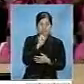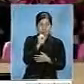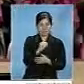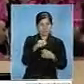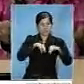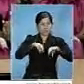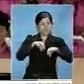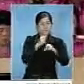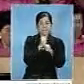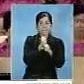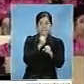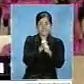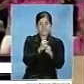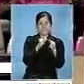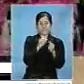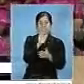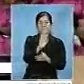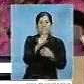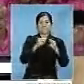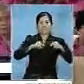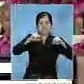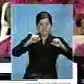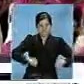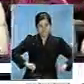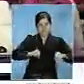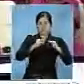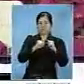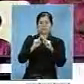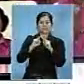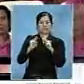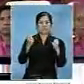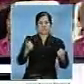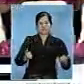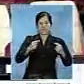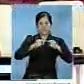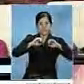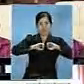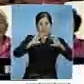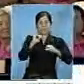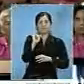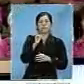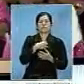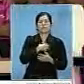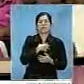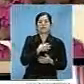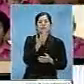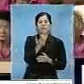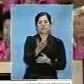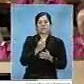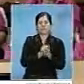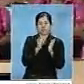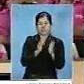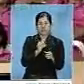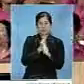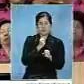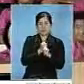เนินการในชั้นอนุมัติต่างๆเนี่ยนะครับยังไม่ชัดเจนเรียบร้อยก็ตามผมก็อยากชวนท่านผู้ประกอบอาชีพอิสระน